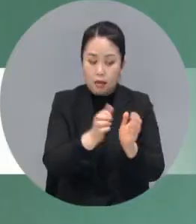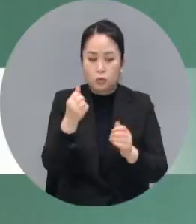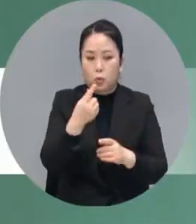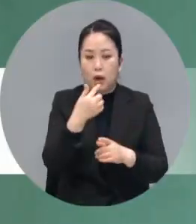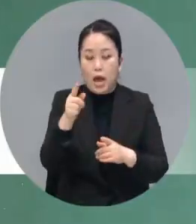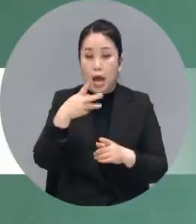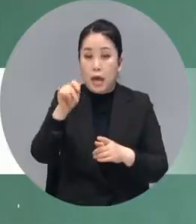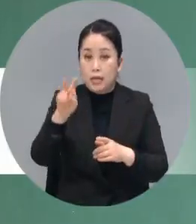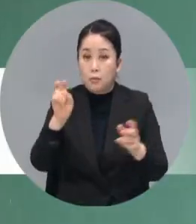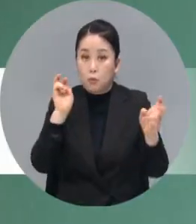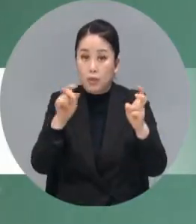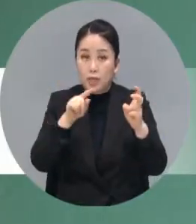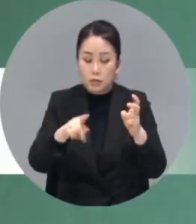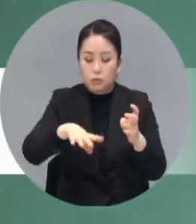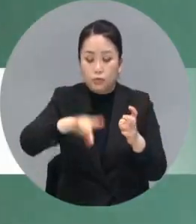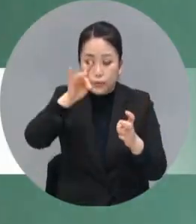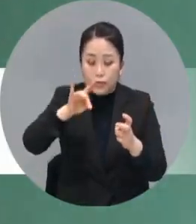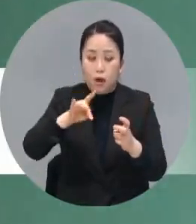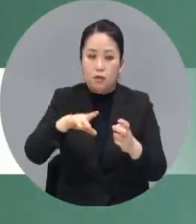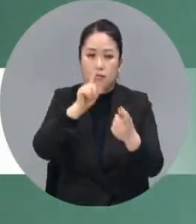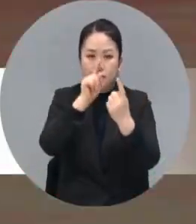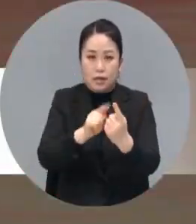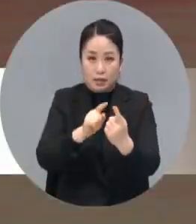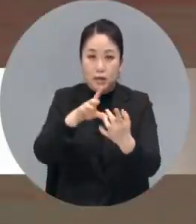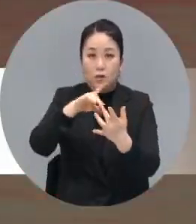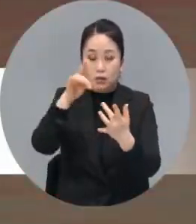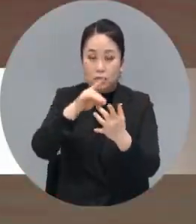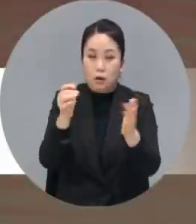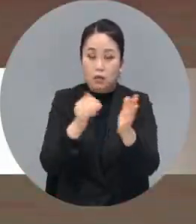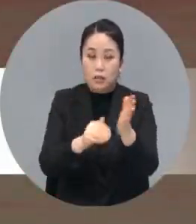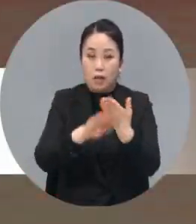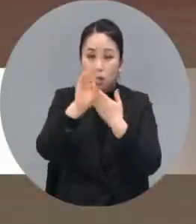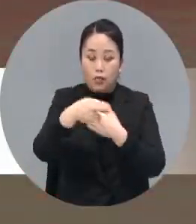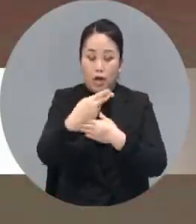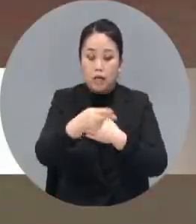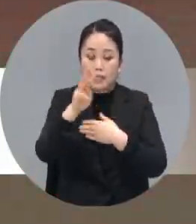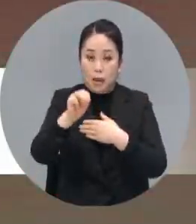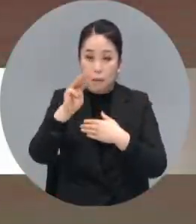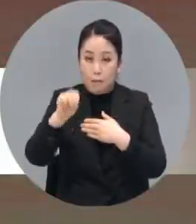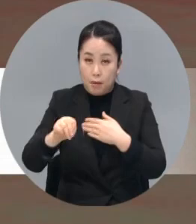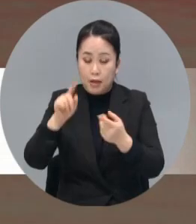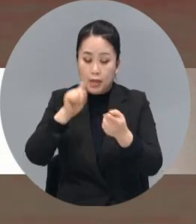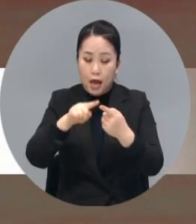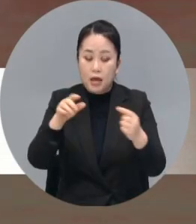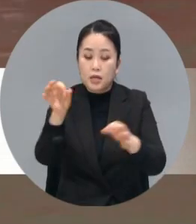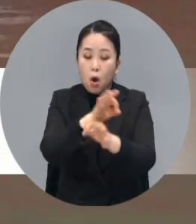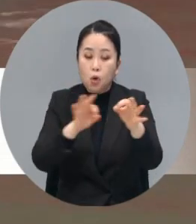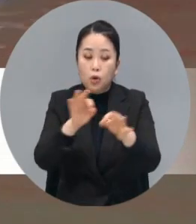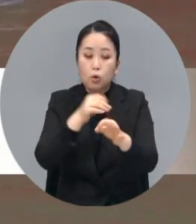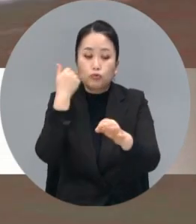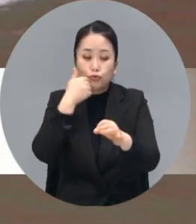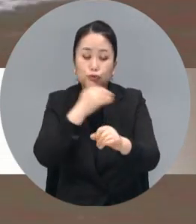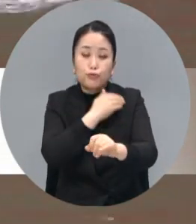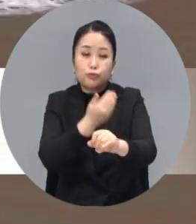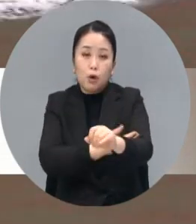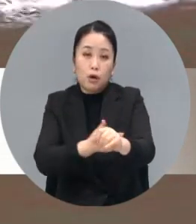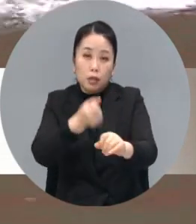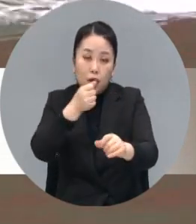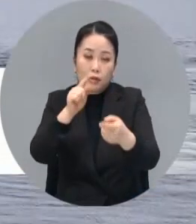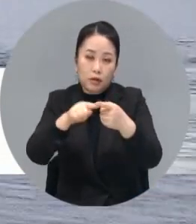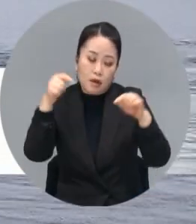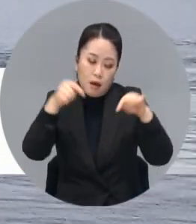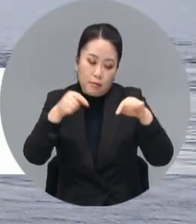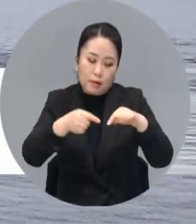우선협상 대상자 선정 이후 hmm 경영 주도권을 놓고 대립해 왔는데 끝내 합의에 이르지 못한